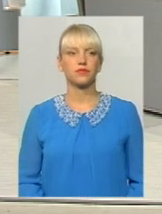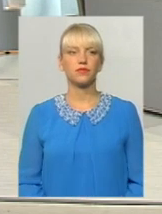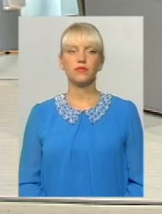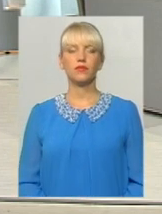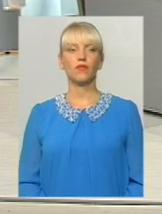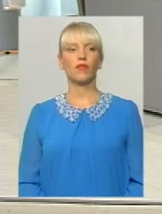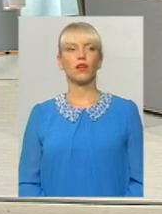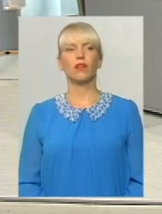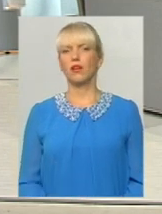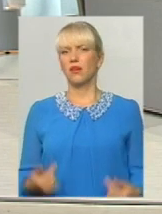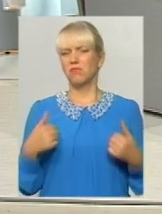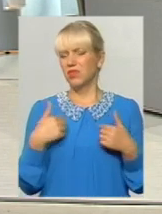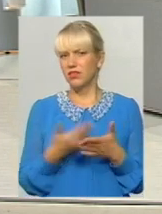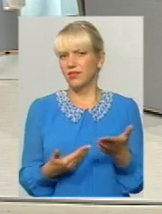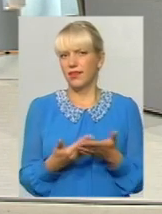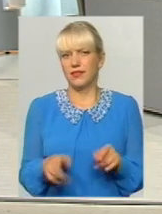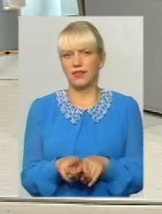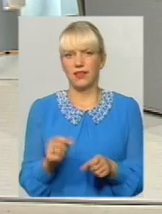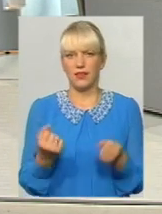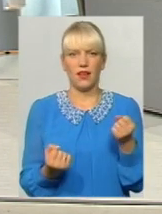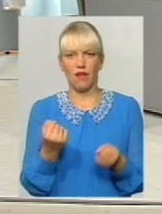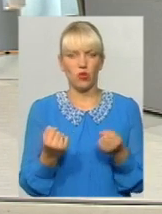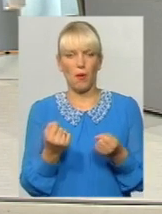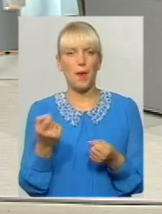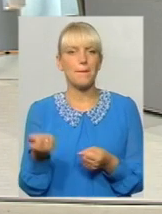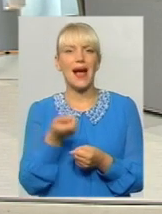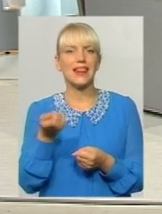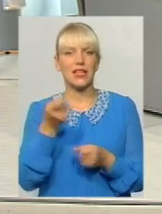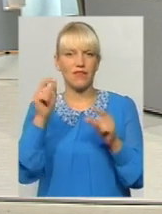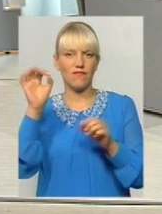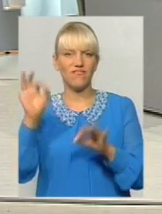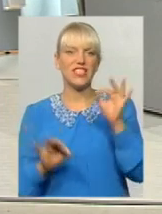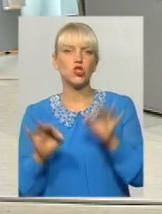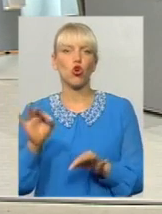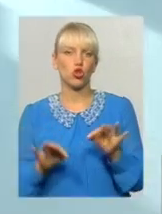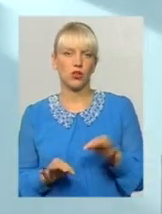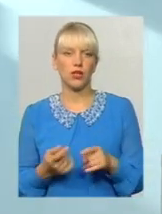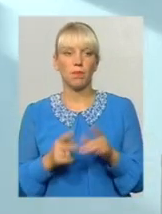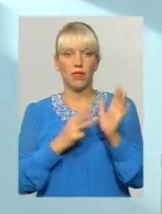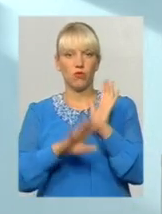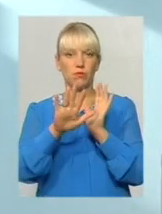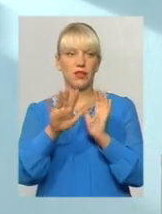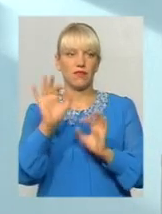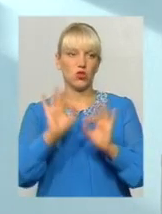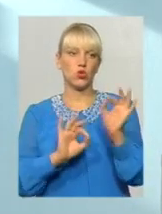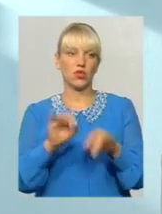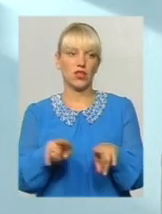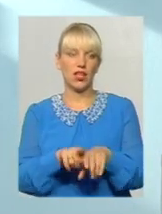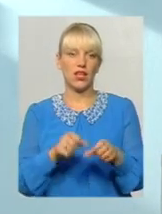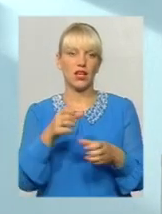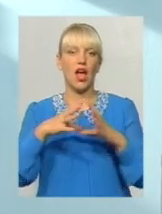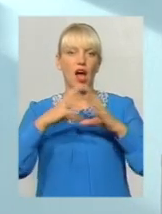Просто якби... Ну, мені здається, таких автомобілів дуже маленький відсоток. Як правило, якась... 85% таких автомобілів,